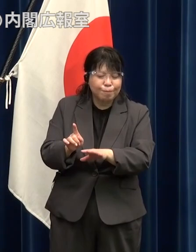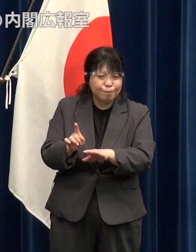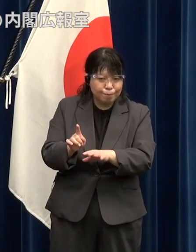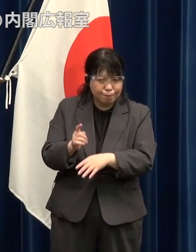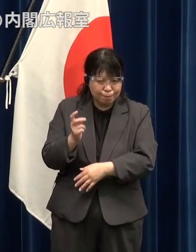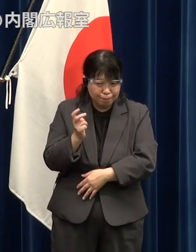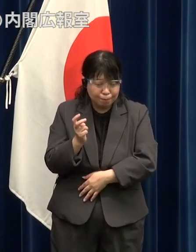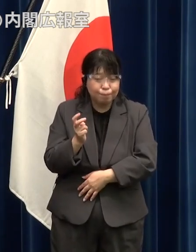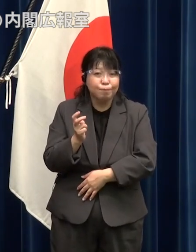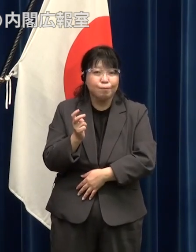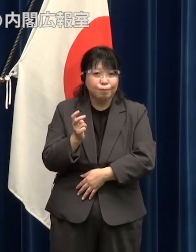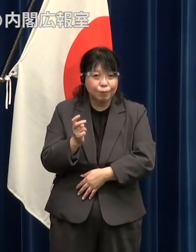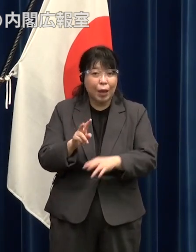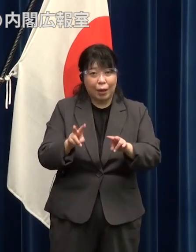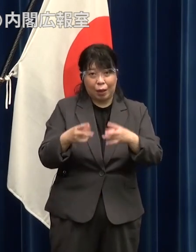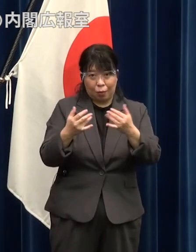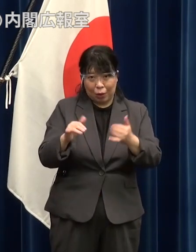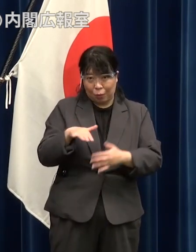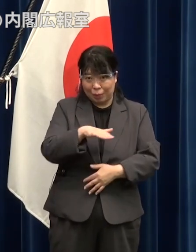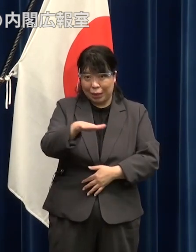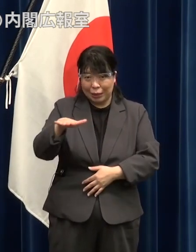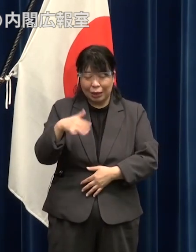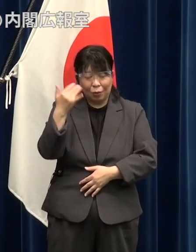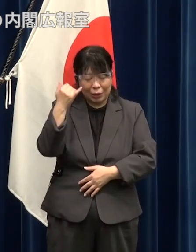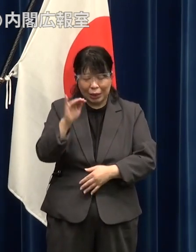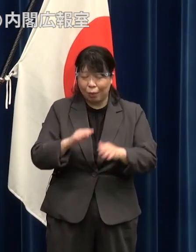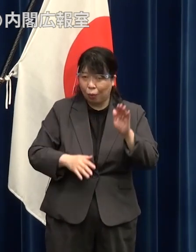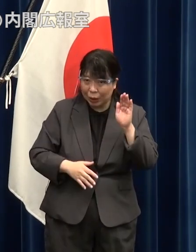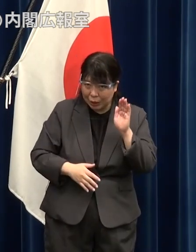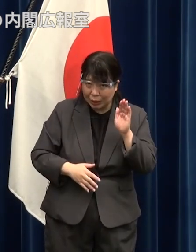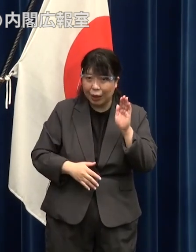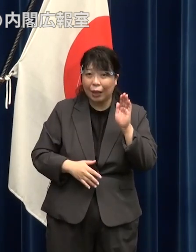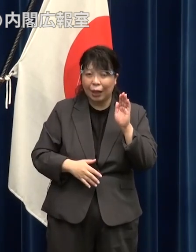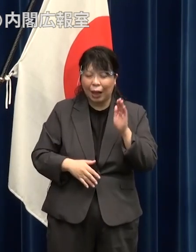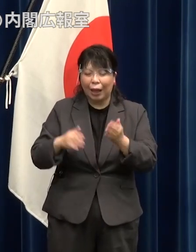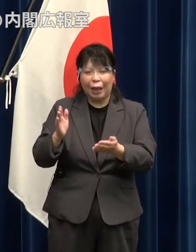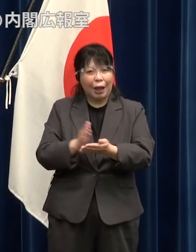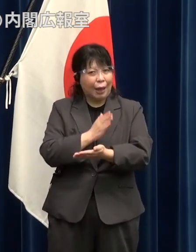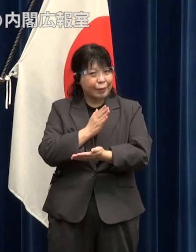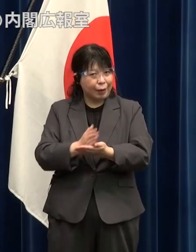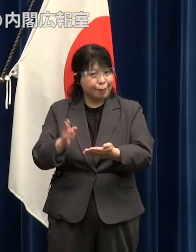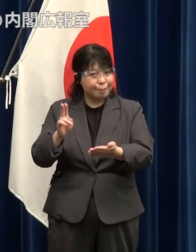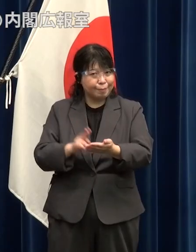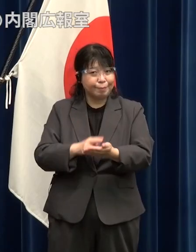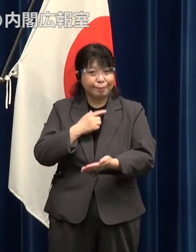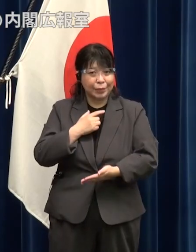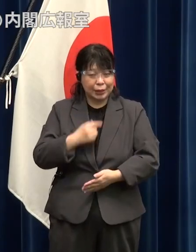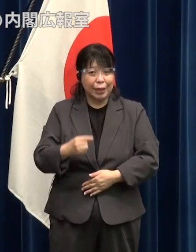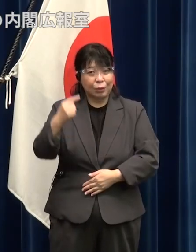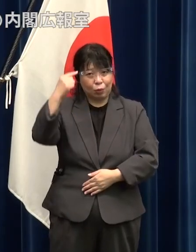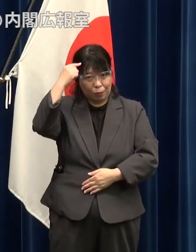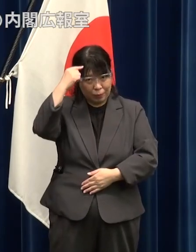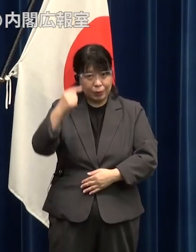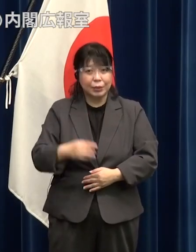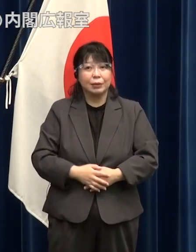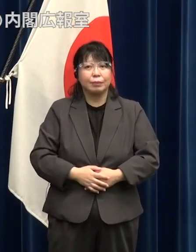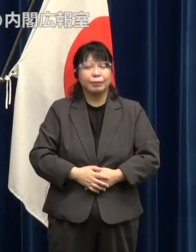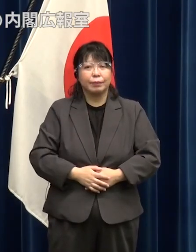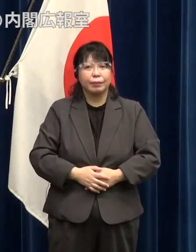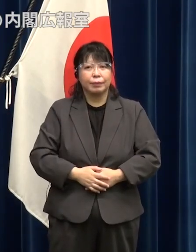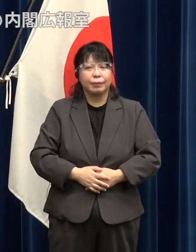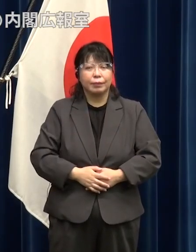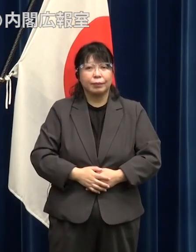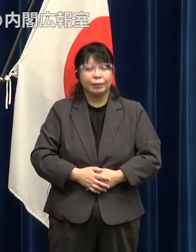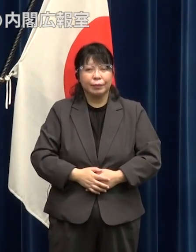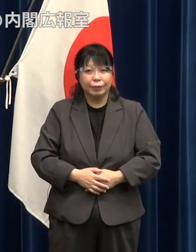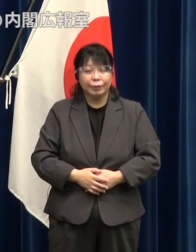上で、専門家の皆さんの意見も聞きながら判断をしていかなければならないと思っています。 それ